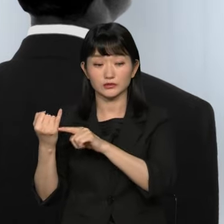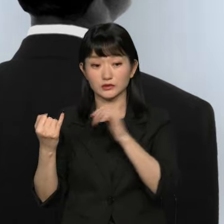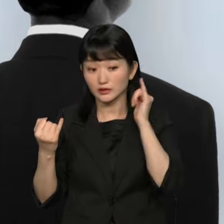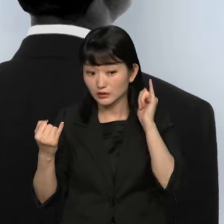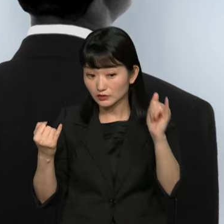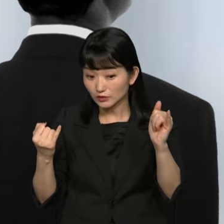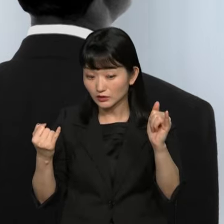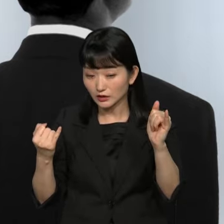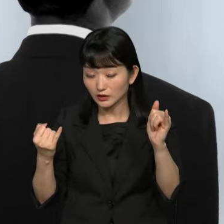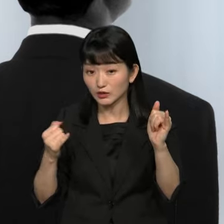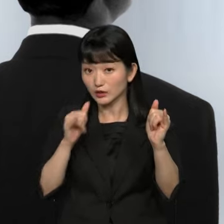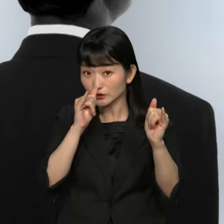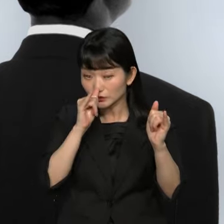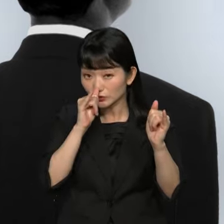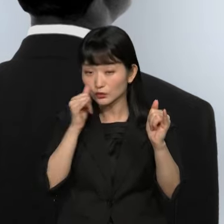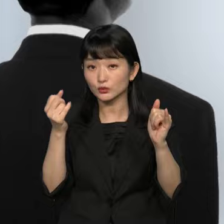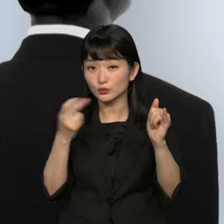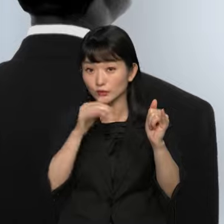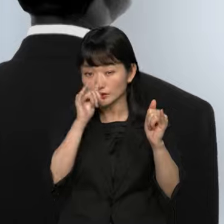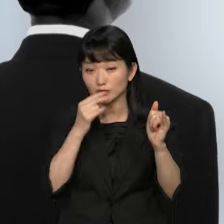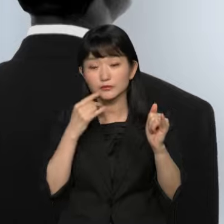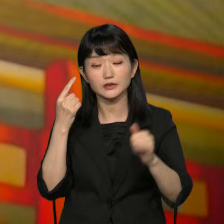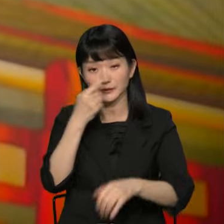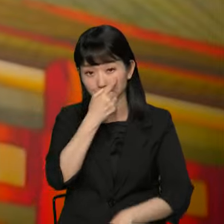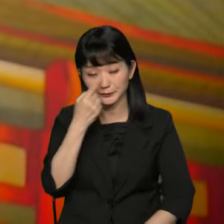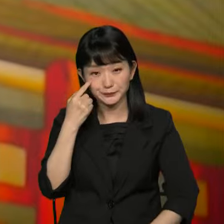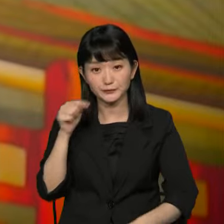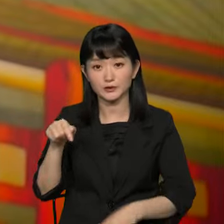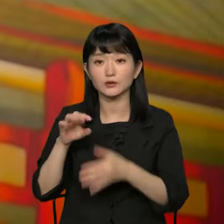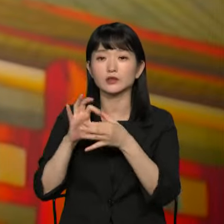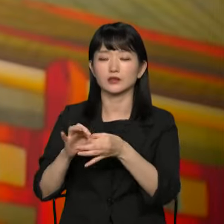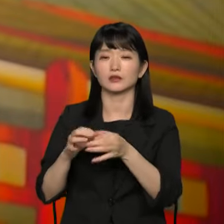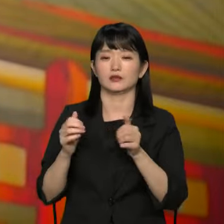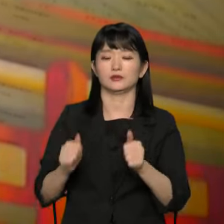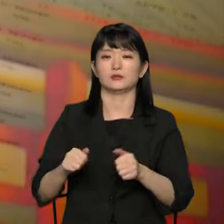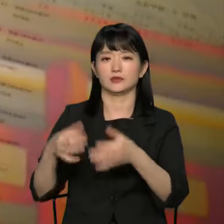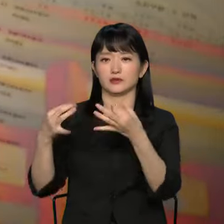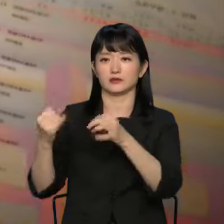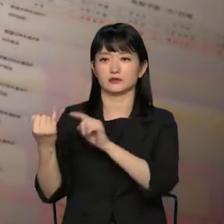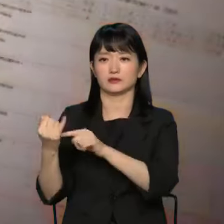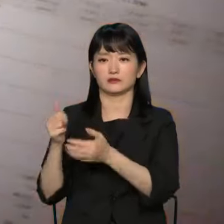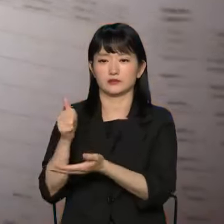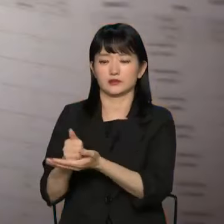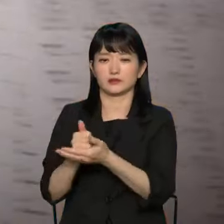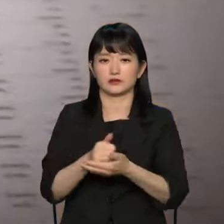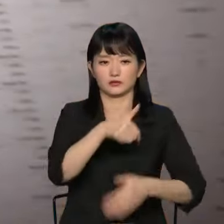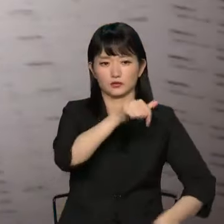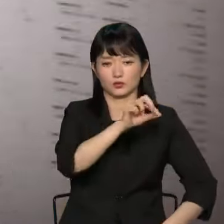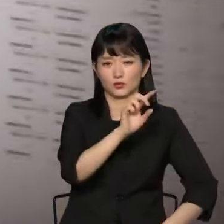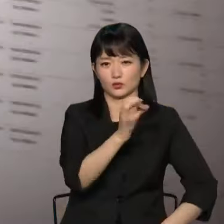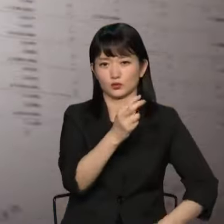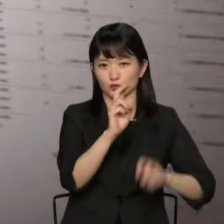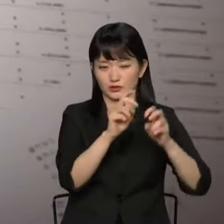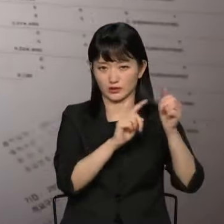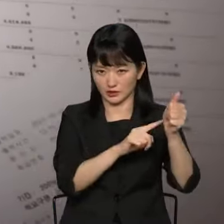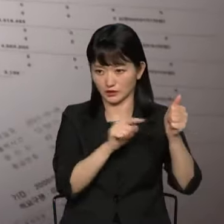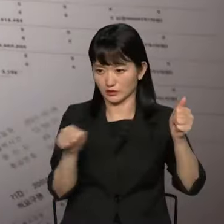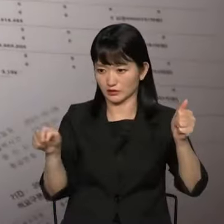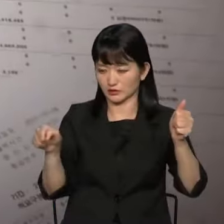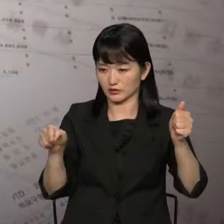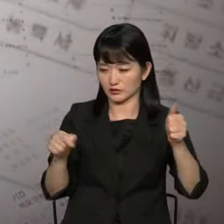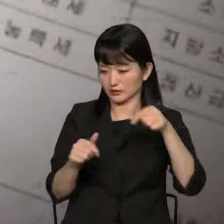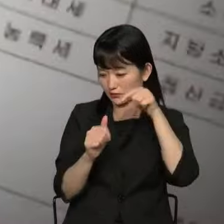또 전화 왔냐는 등 확인을 합니다. 이를 근거로 법원은 김 여사의 계좌가 권오수 도이치모터스 전 회장의 뜻에